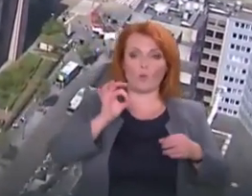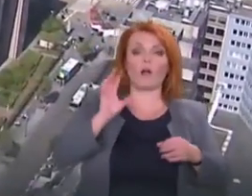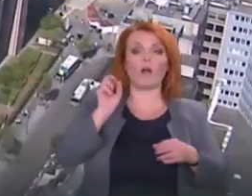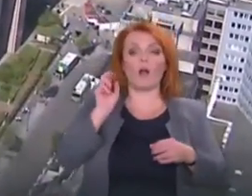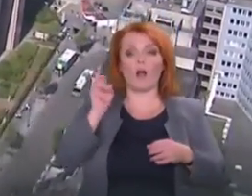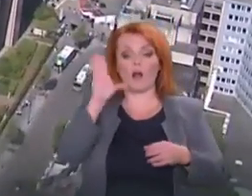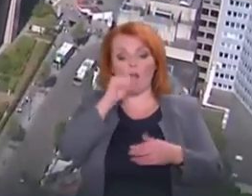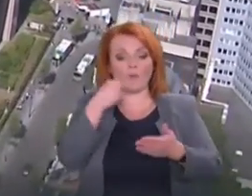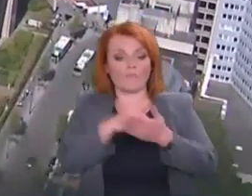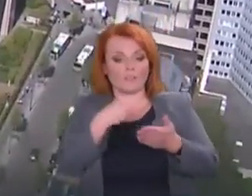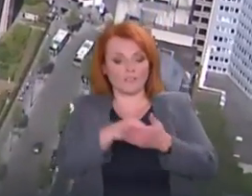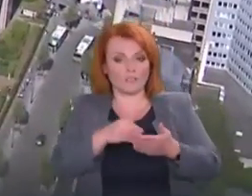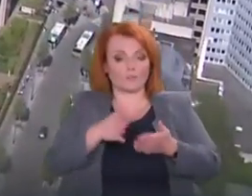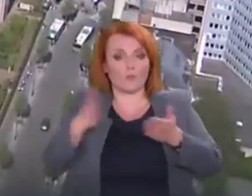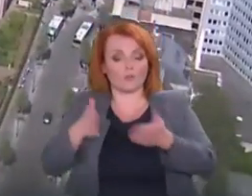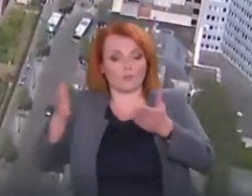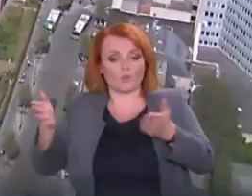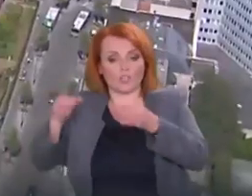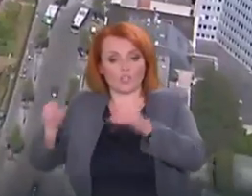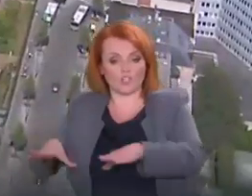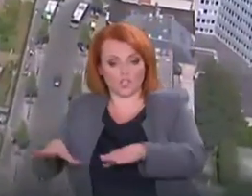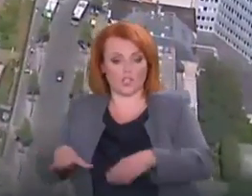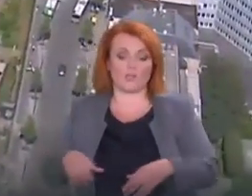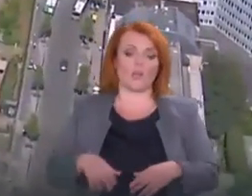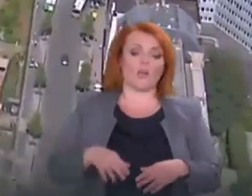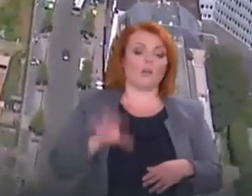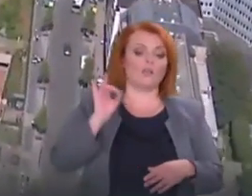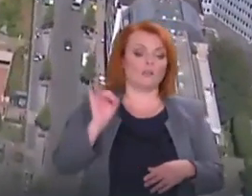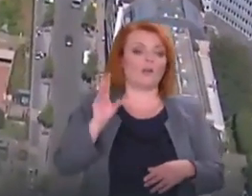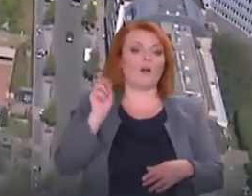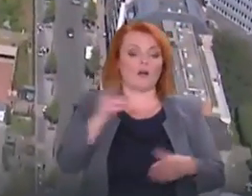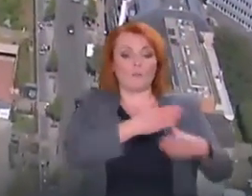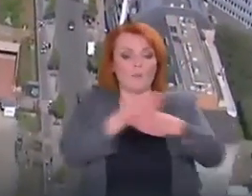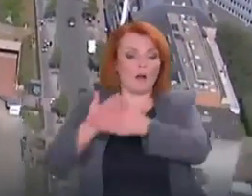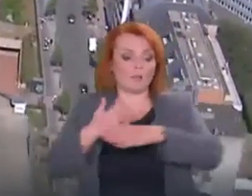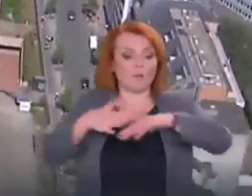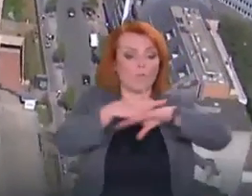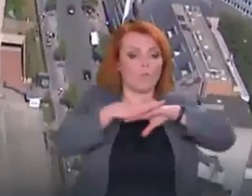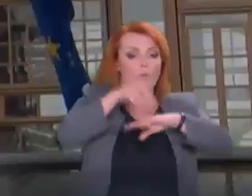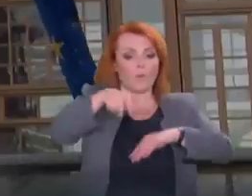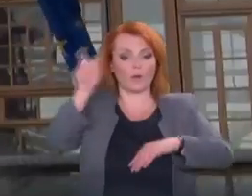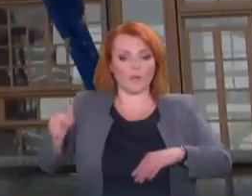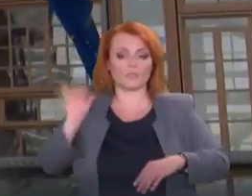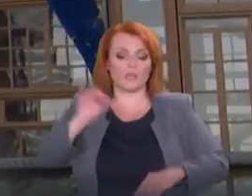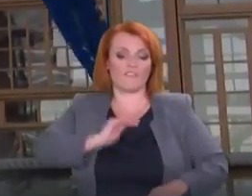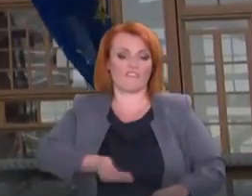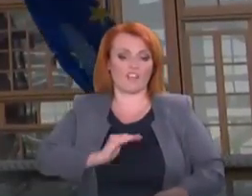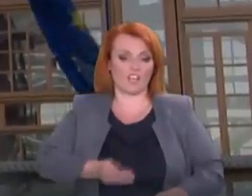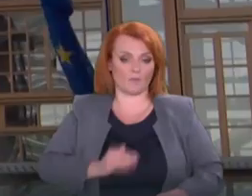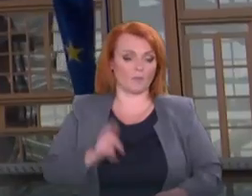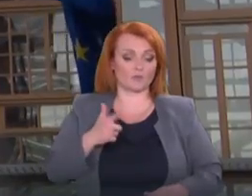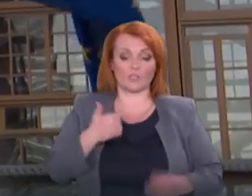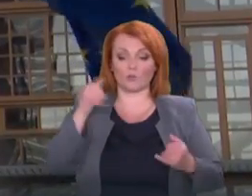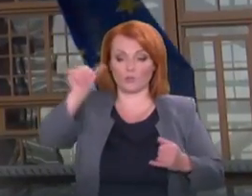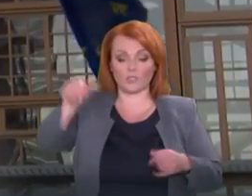finanța potențialele măsuri și subvenționări pentru populație și companii, în contextul scumpirilor de energie. Unii comisari